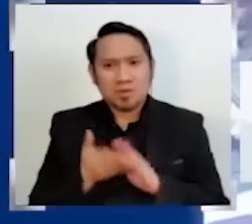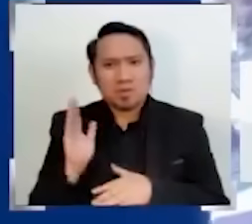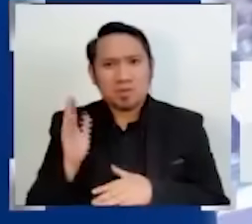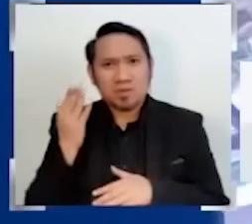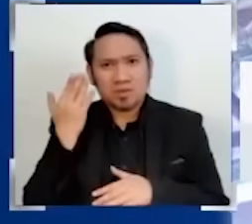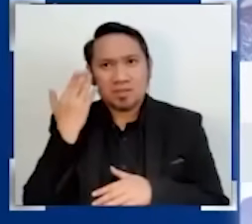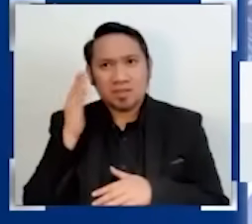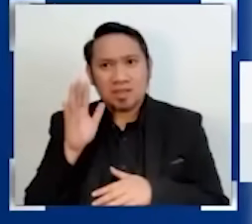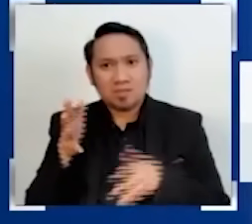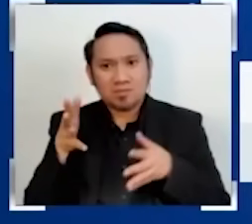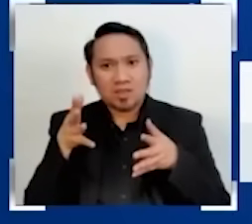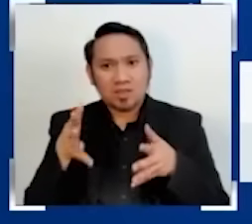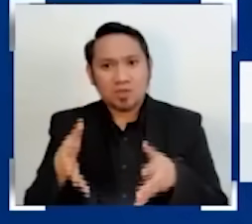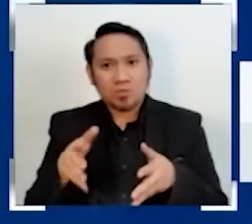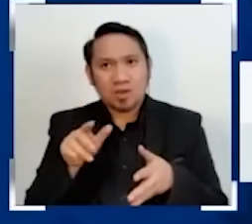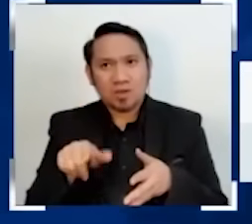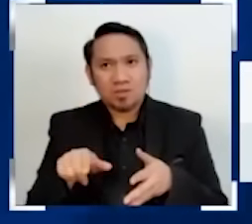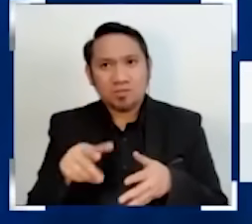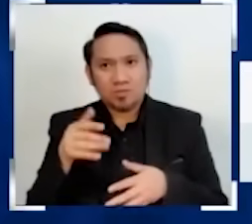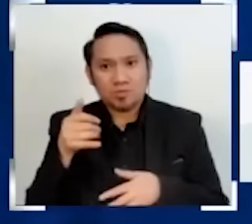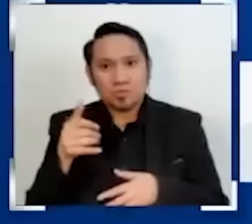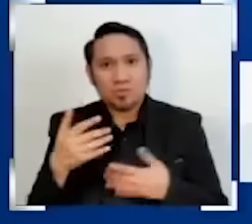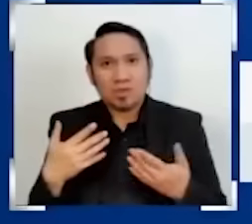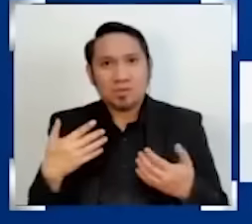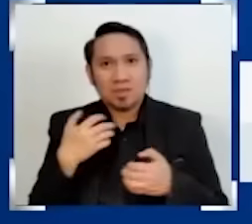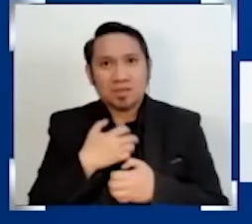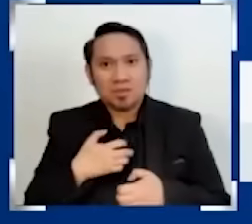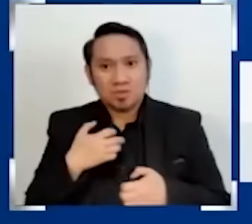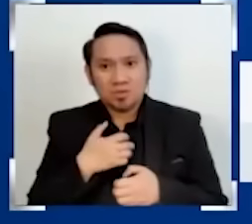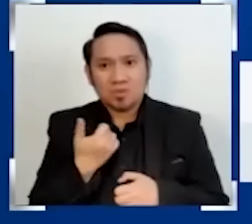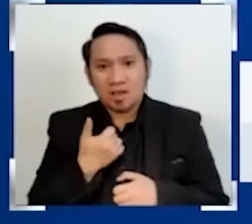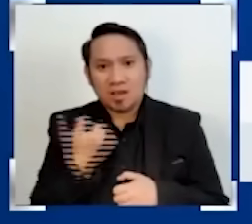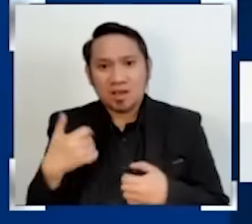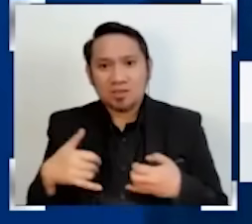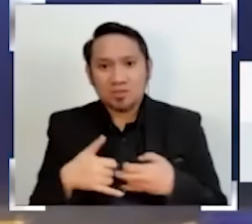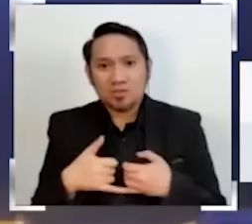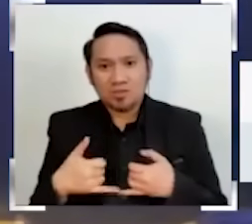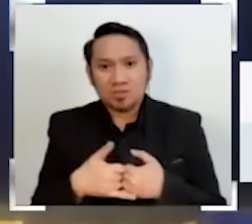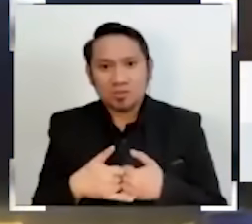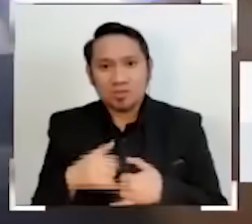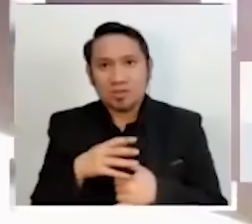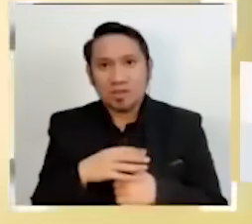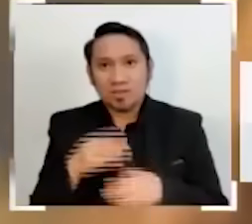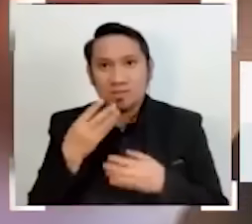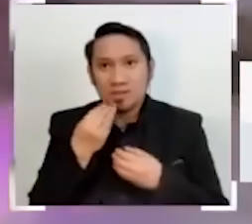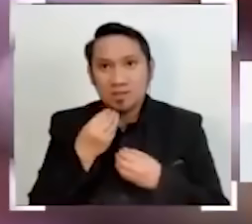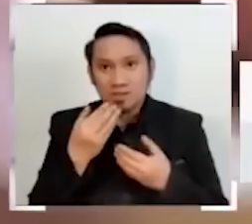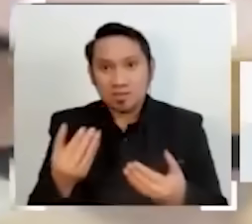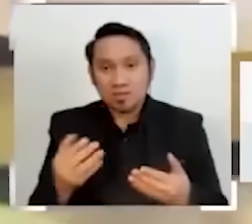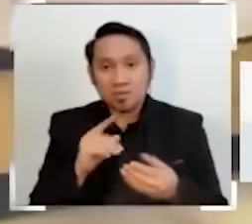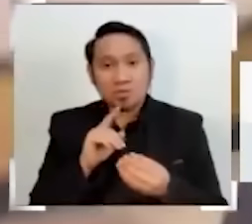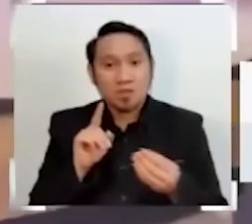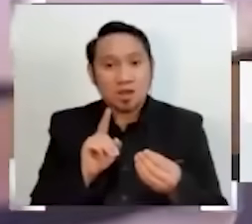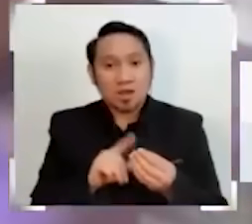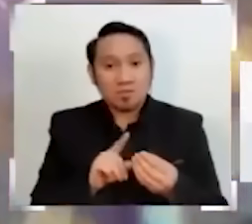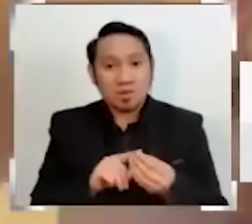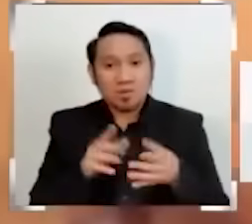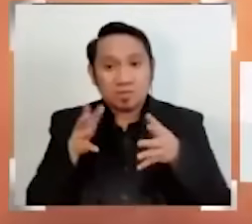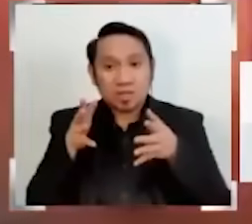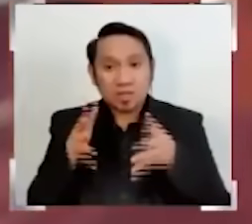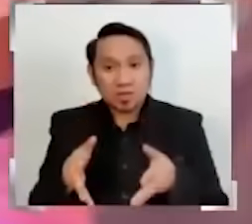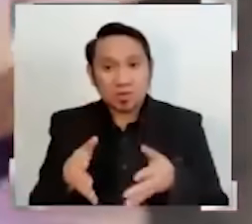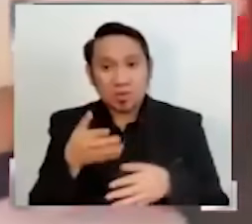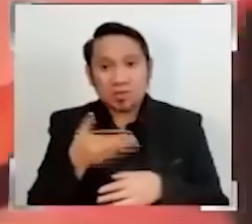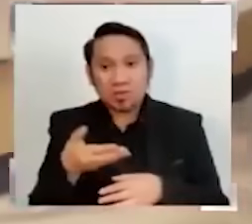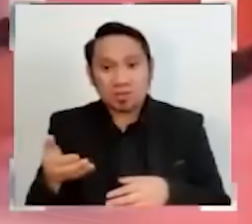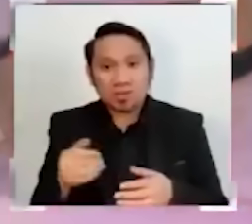kamera. Nag-enjoy pa raw sila sa ibang laro hanggang sa ipaalam sa kanila ang tungkol sa naiwang gamit. Hinuha ko,